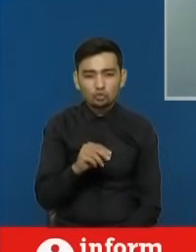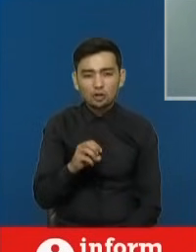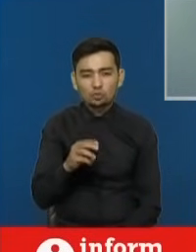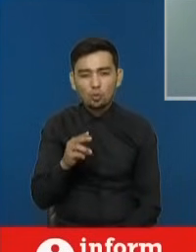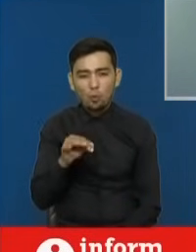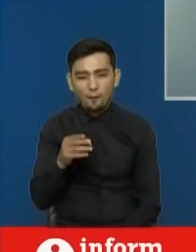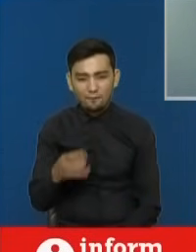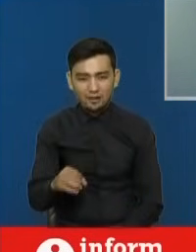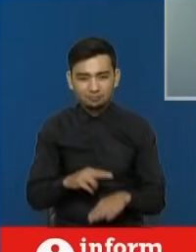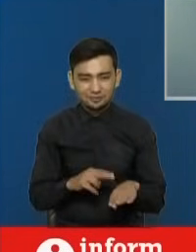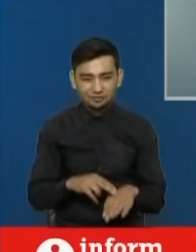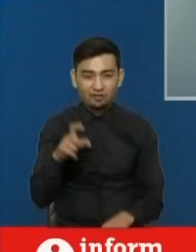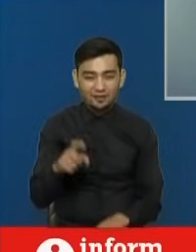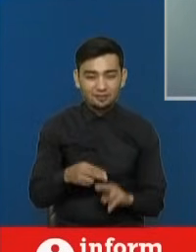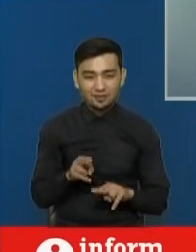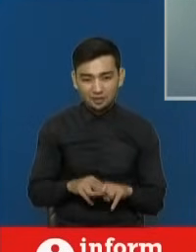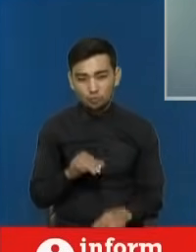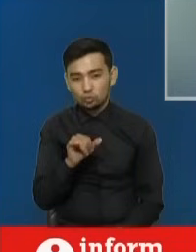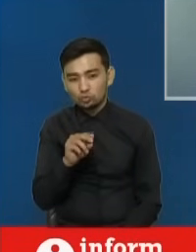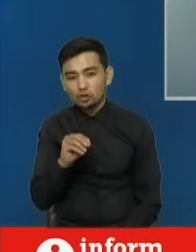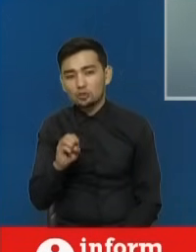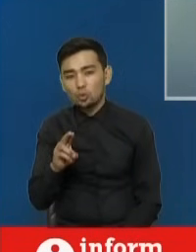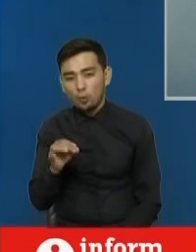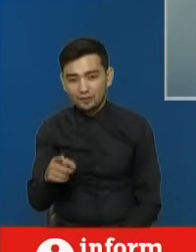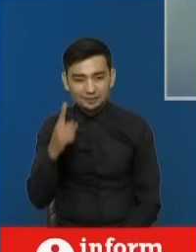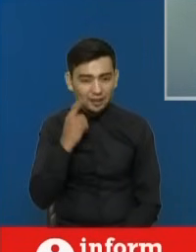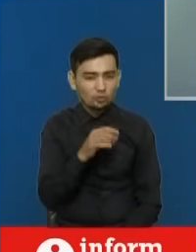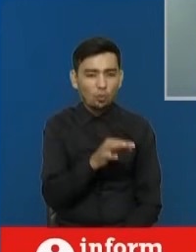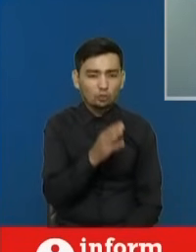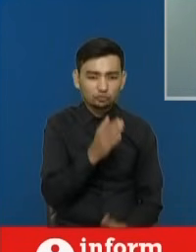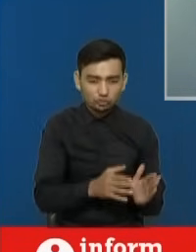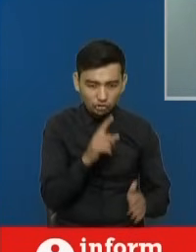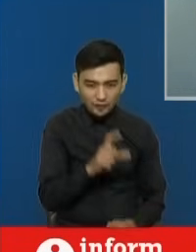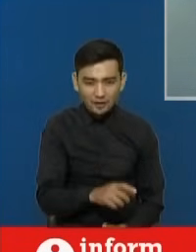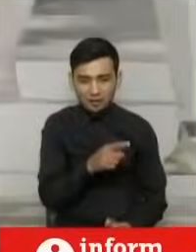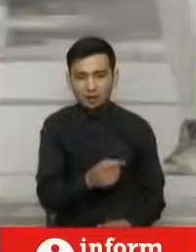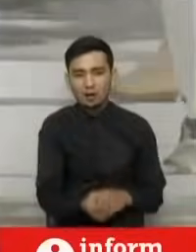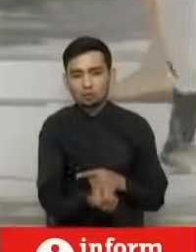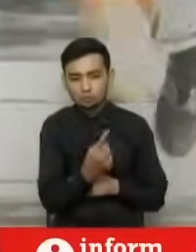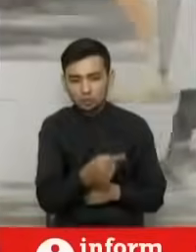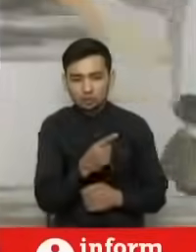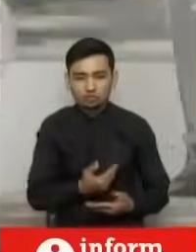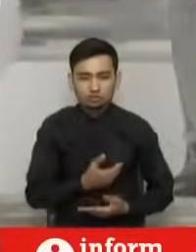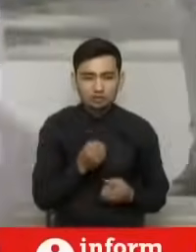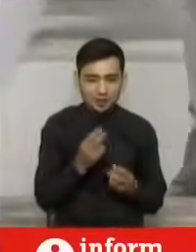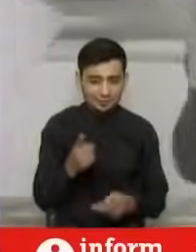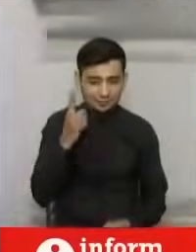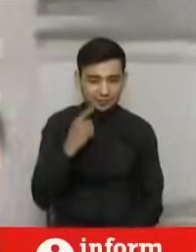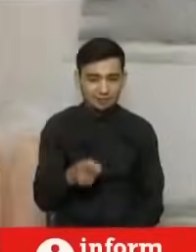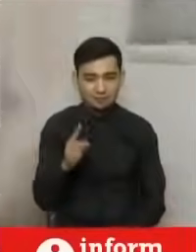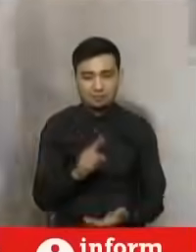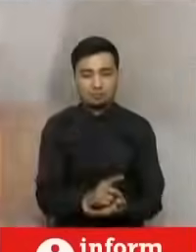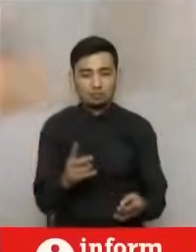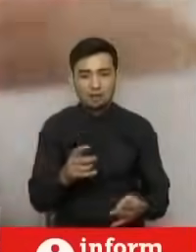что лучшего участкового никто, наверное, не знает, что за человек, и чем он занимается, как он живет. При этом, говорят общественники,